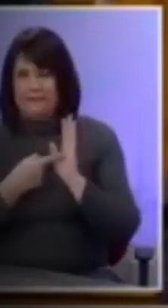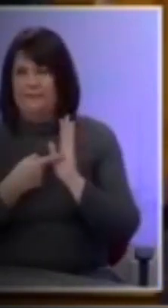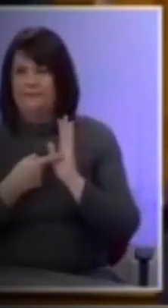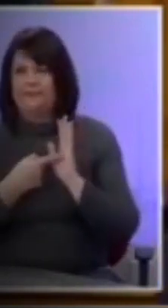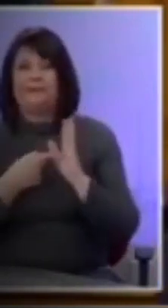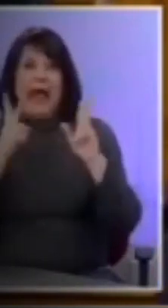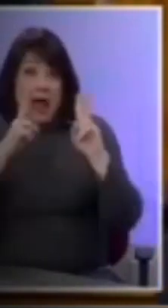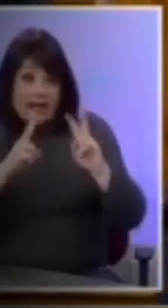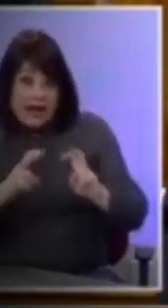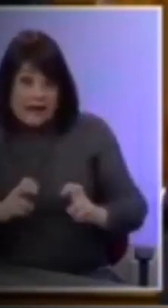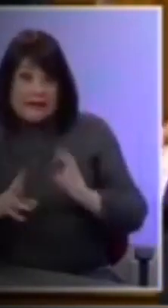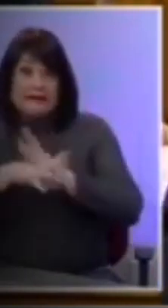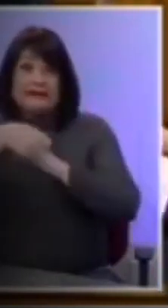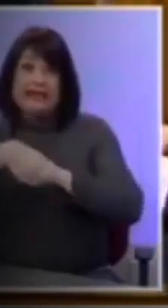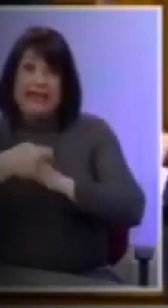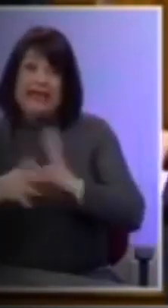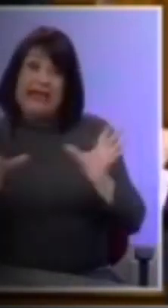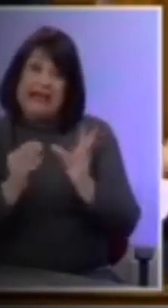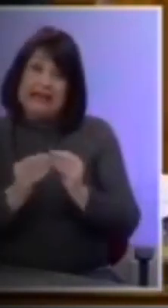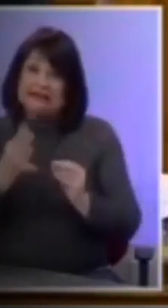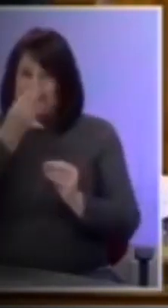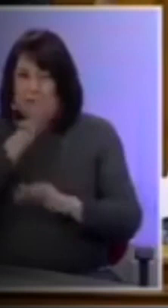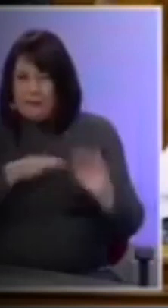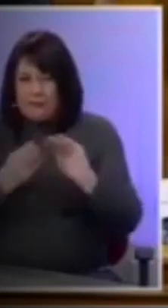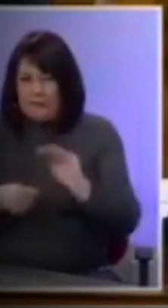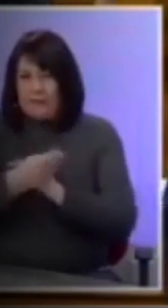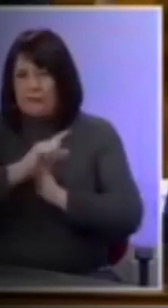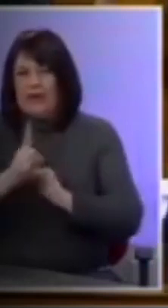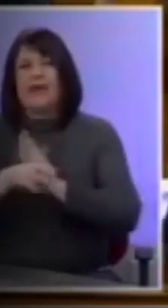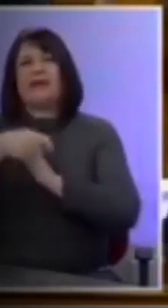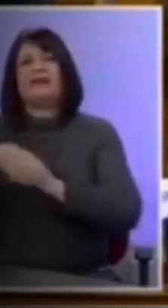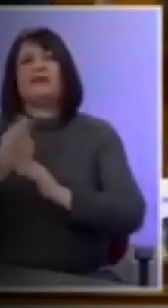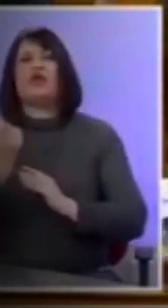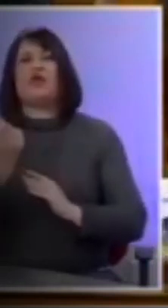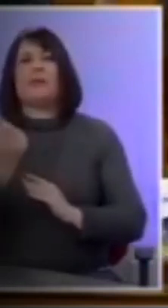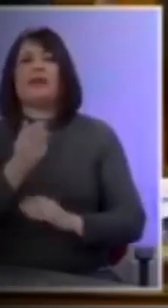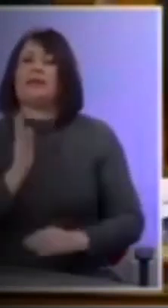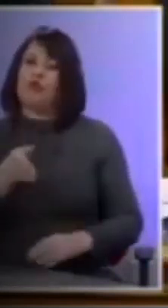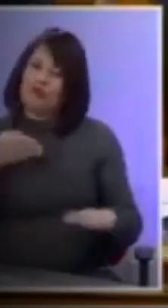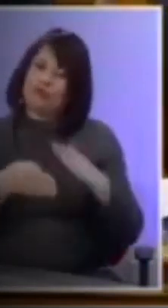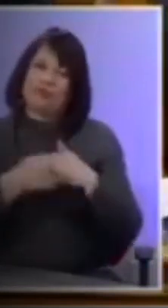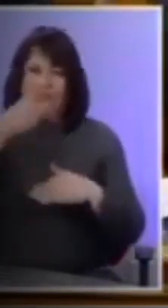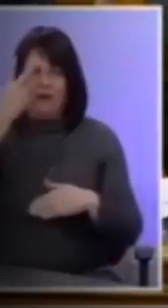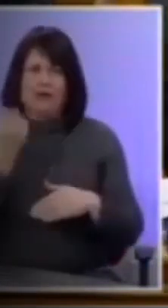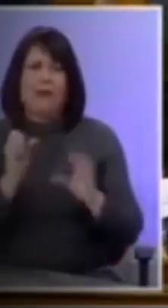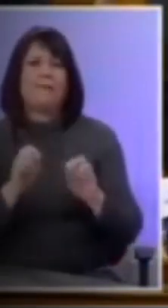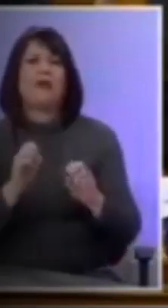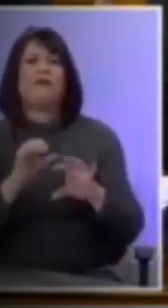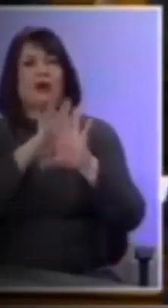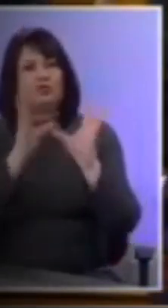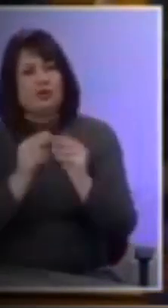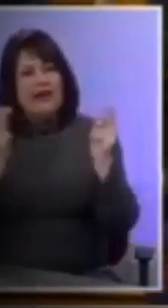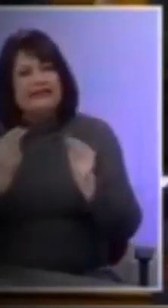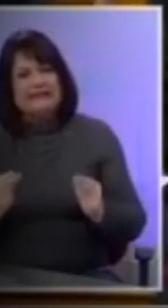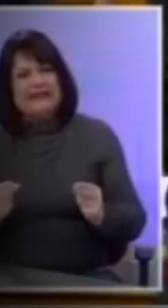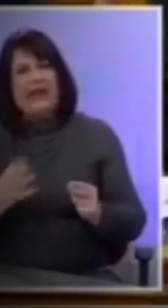ο ανακριτής, ο εισαγγελέας εγκλημάτων κατά της διαφθοράς και οι οικονομικοί εισαγγελείς έχουν πρόσβαση σε κάθε πληροφορείο ή στοιχείο που αφορά